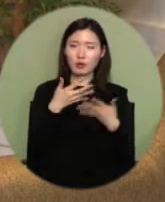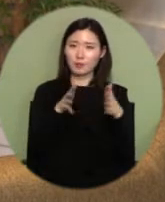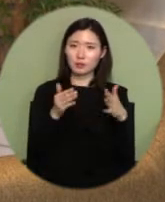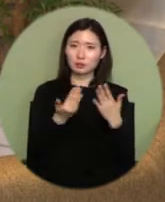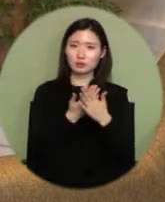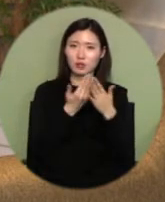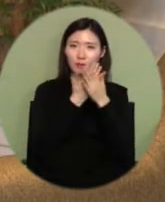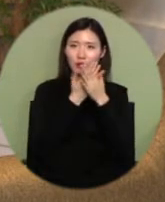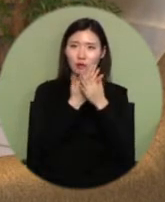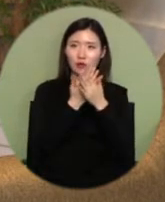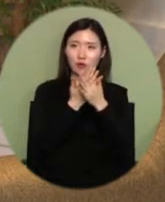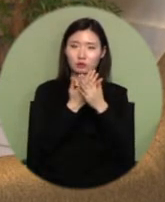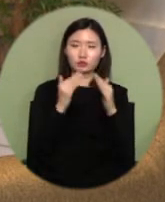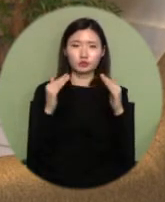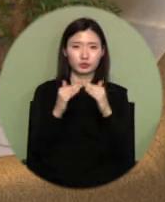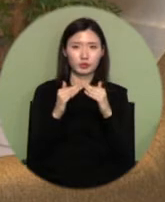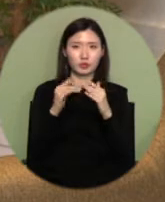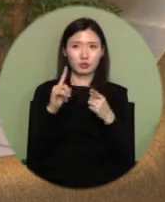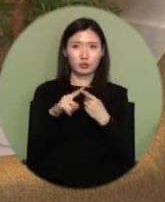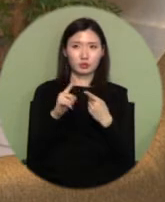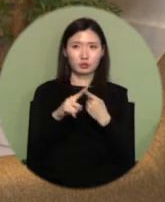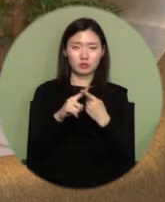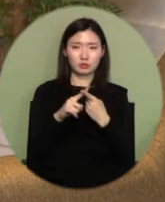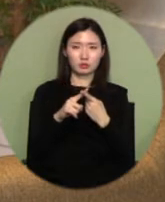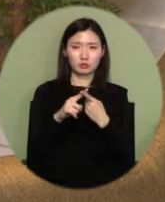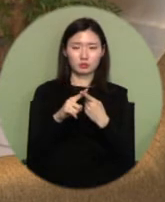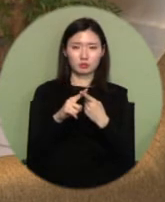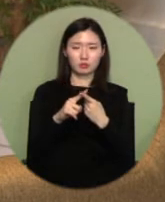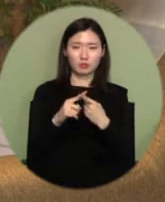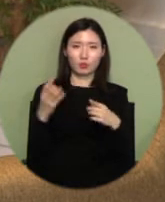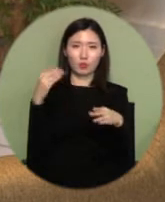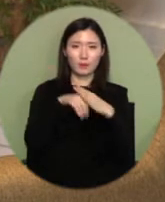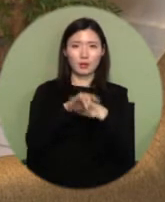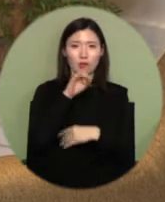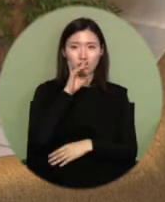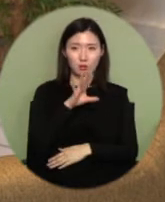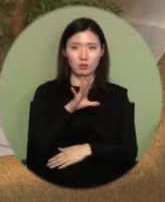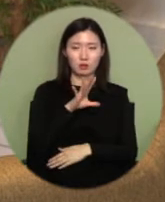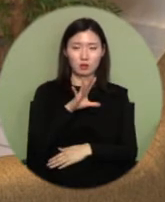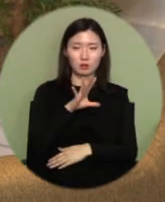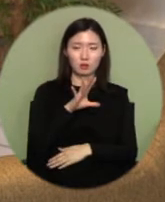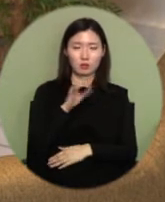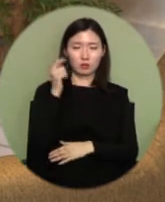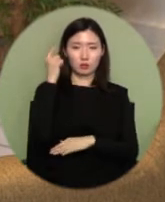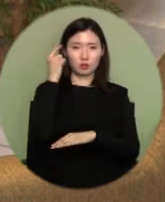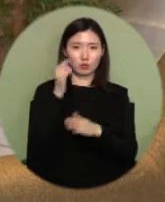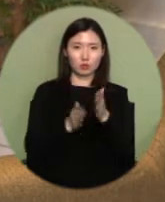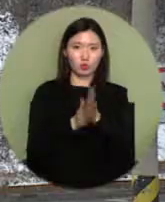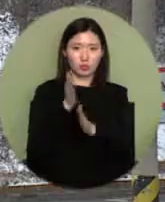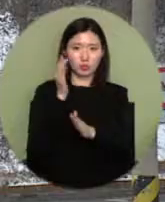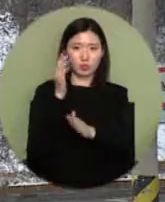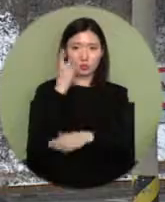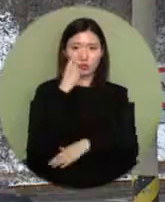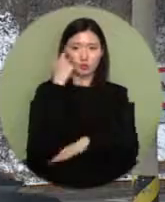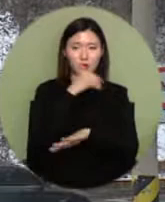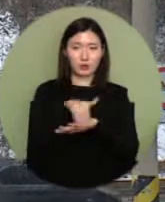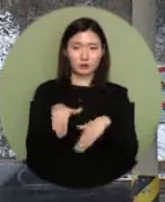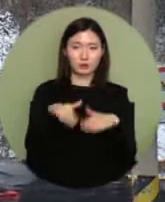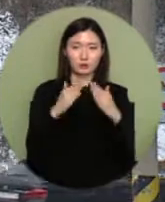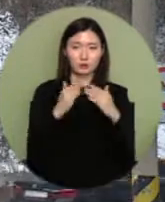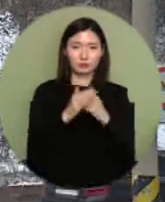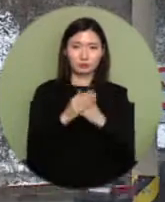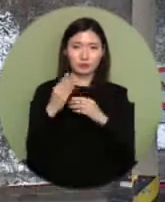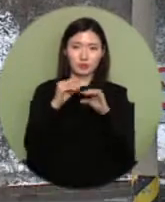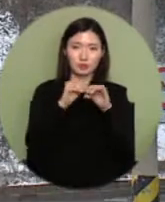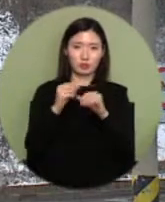개발이라든지 이런 주택들은 조금 과감하게 들어갈 수 없도록 도시 관리계획을 마련해서 한편